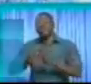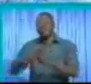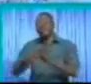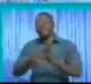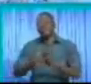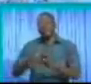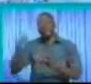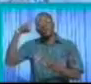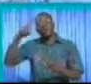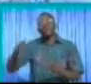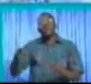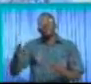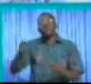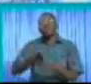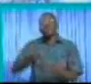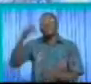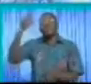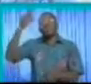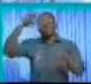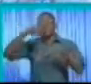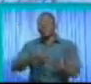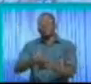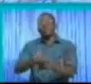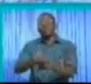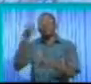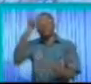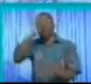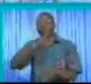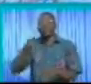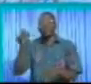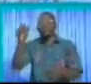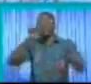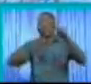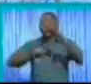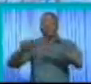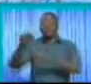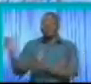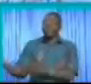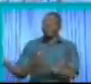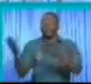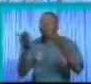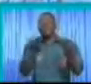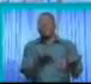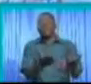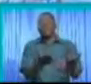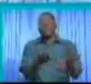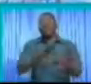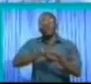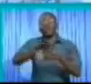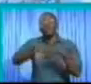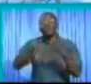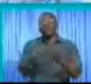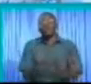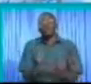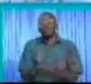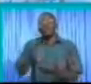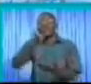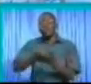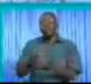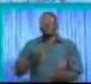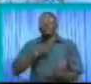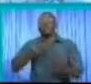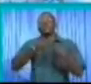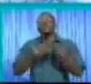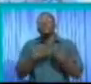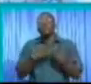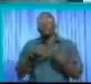pour l'esprit de l'intégration africaine sur le plan touristique et apporter surtout notre contribution